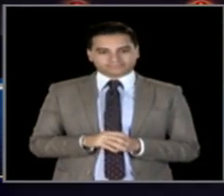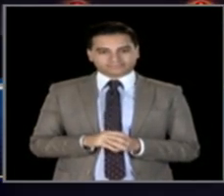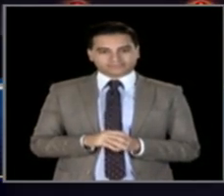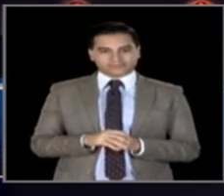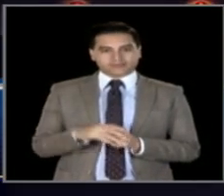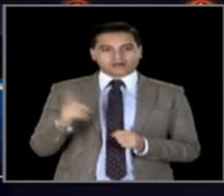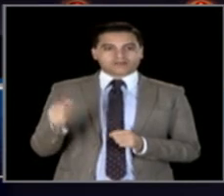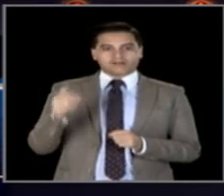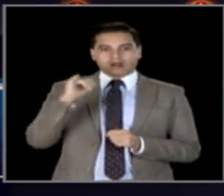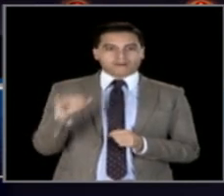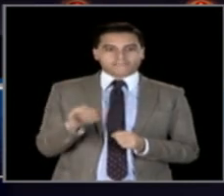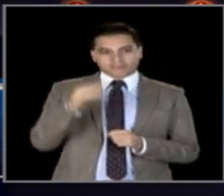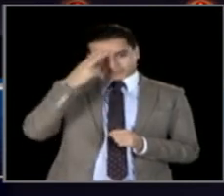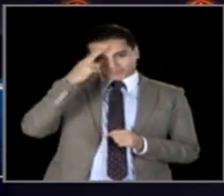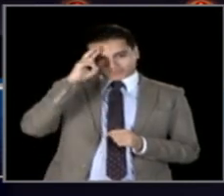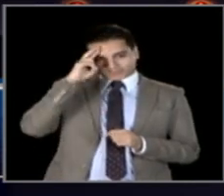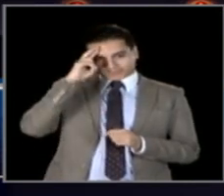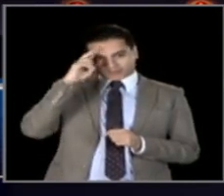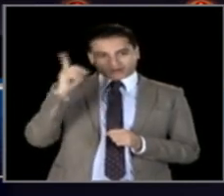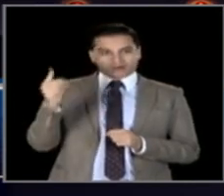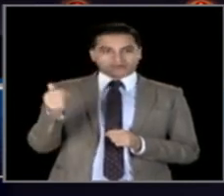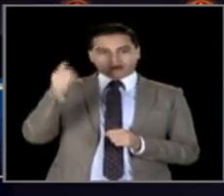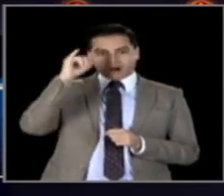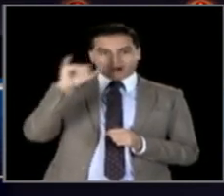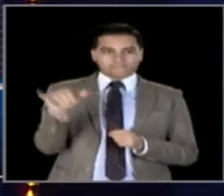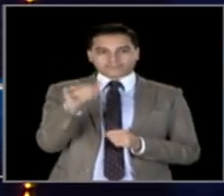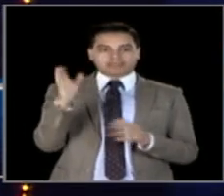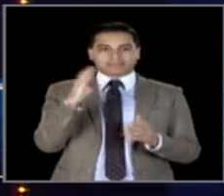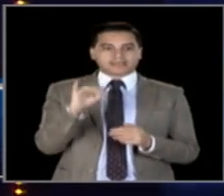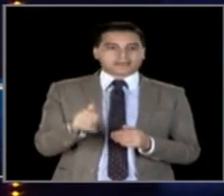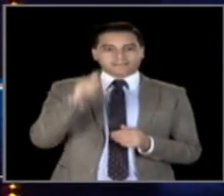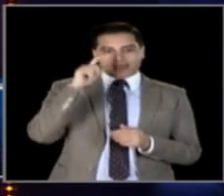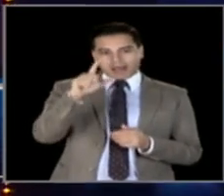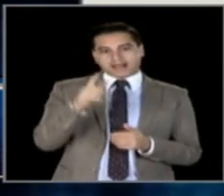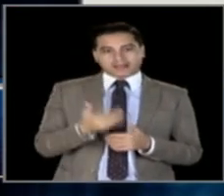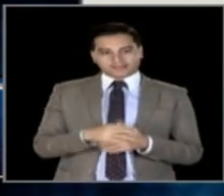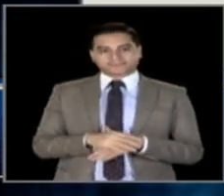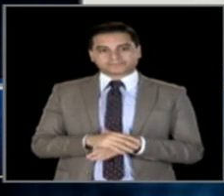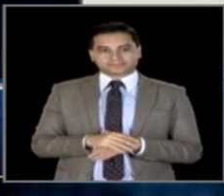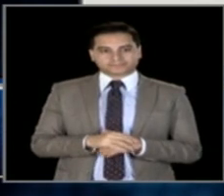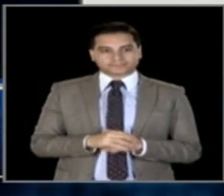رامي مين بقى؟ رامي صبري. رامي جمال، رامي جمال.